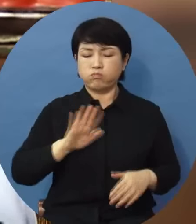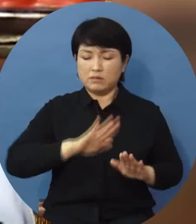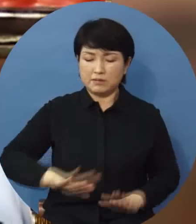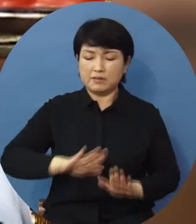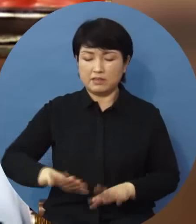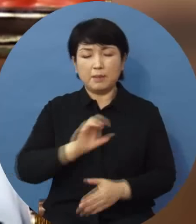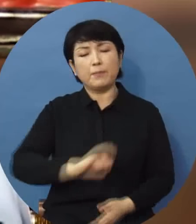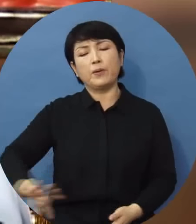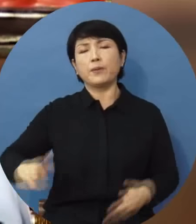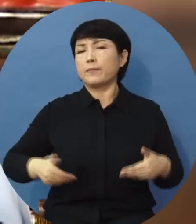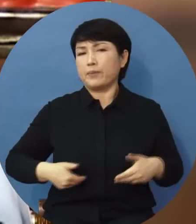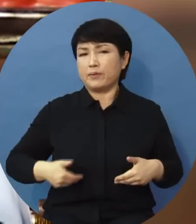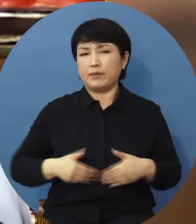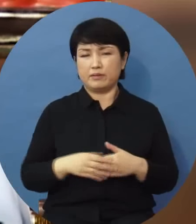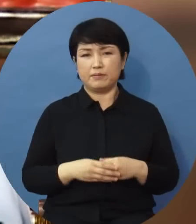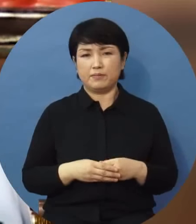돼요.